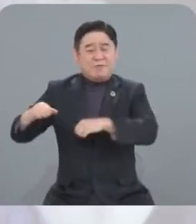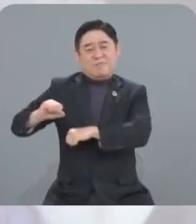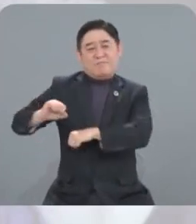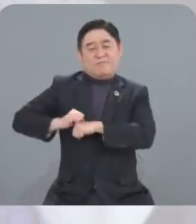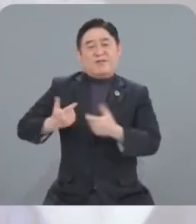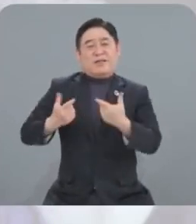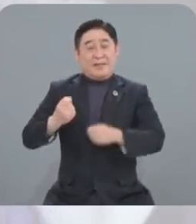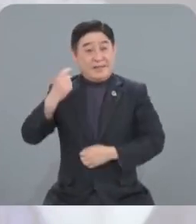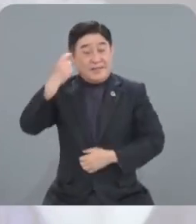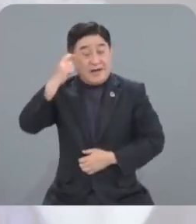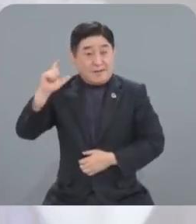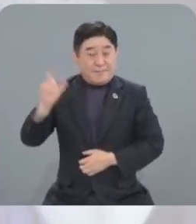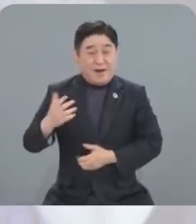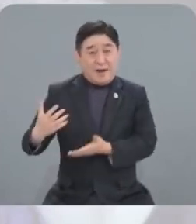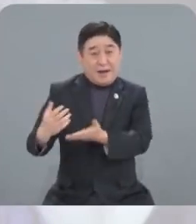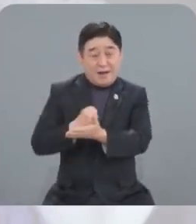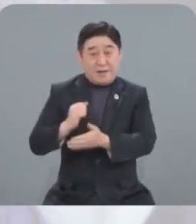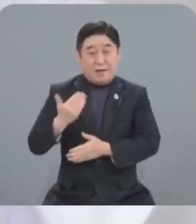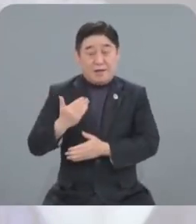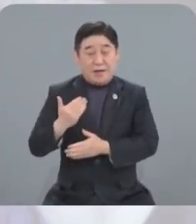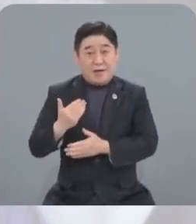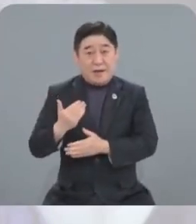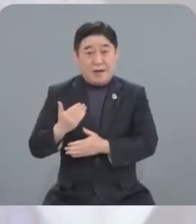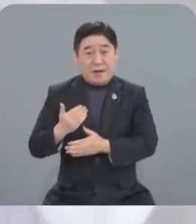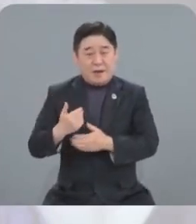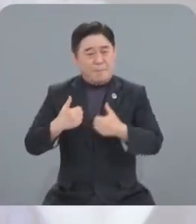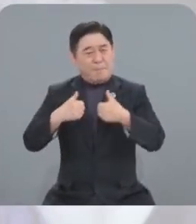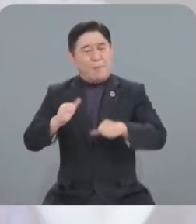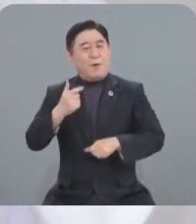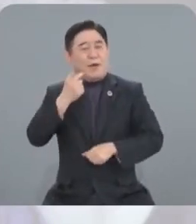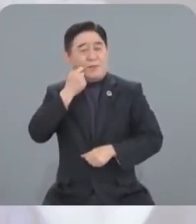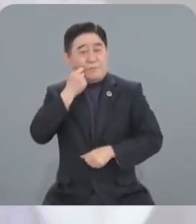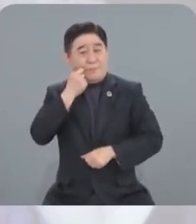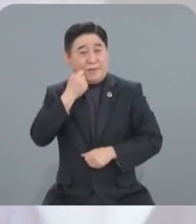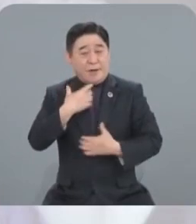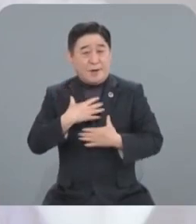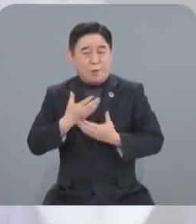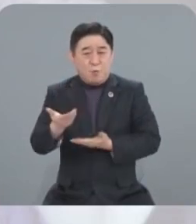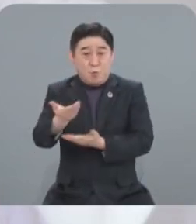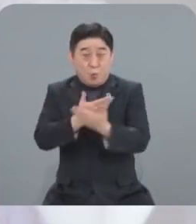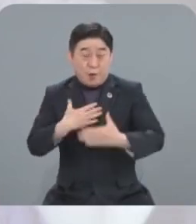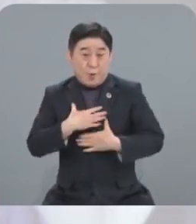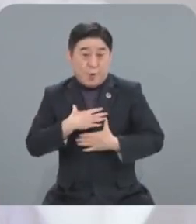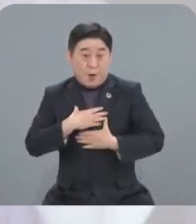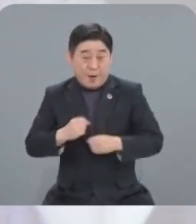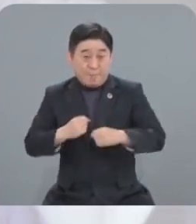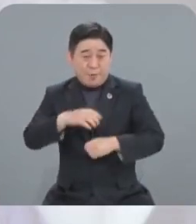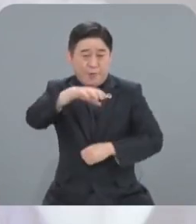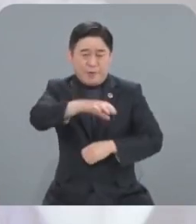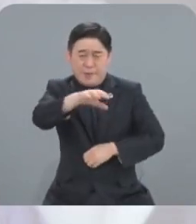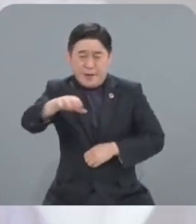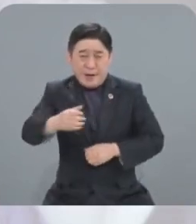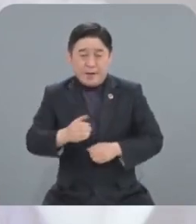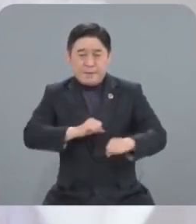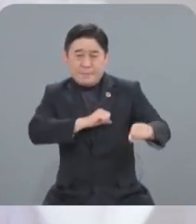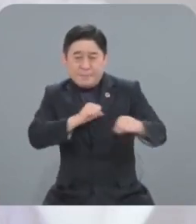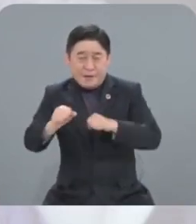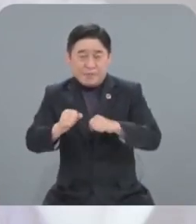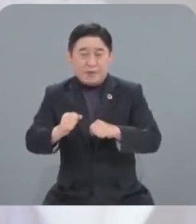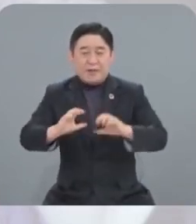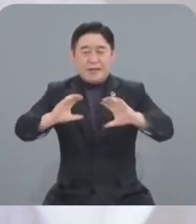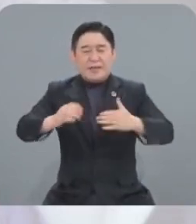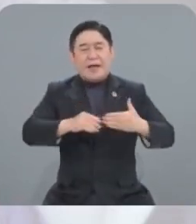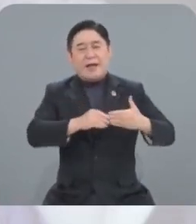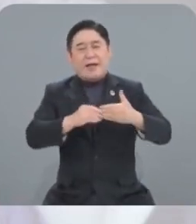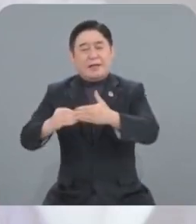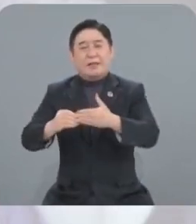임해야 합니다 한치도 물러설 수 없는 외교안보 전선을 누비며 저는 한 나라의 리더